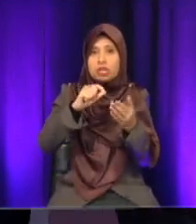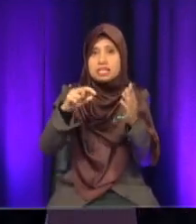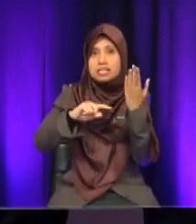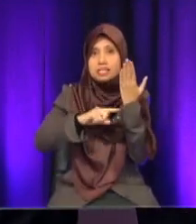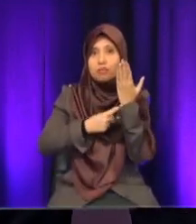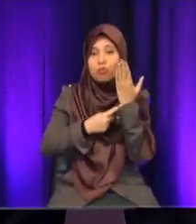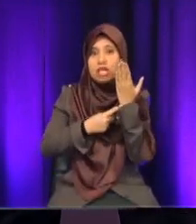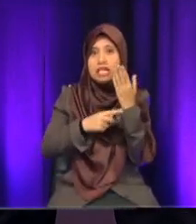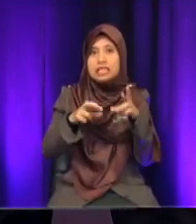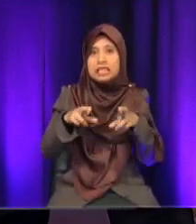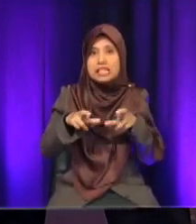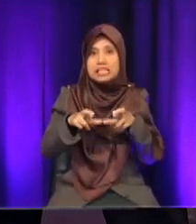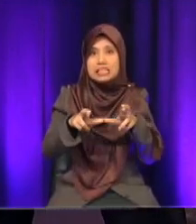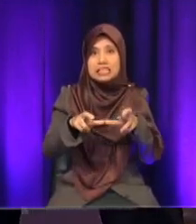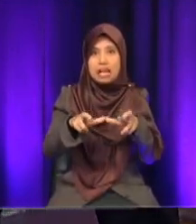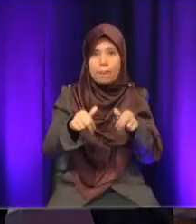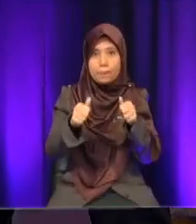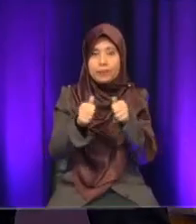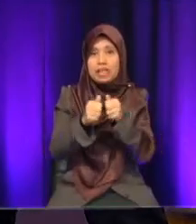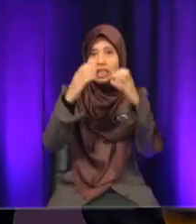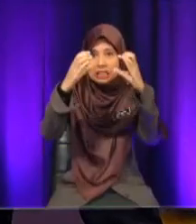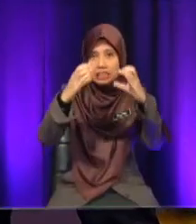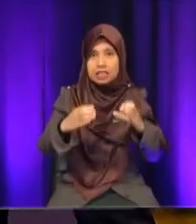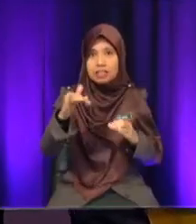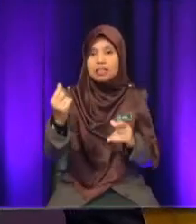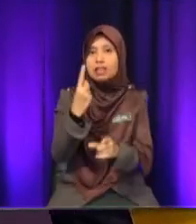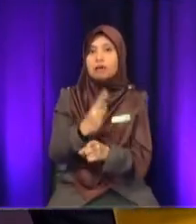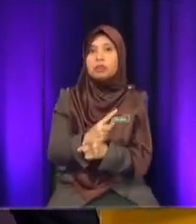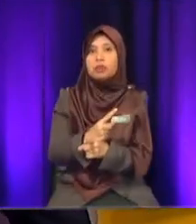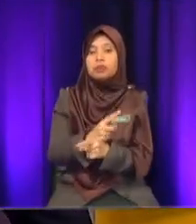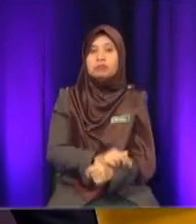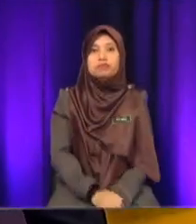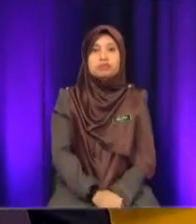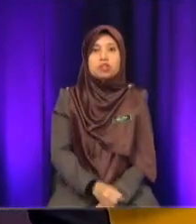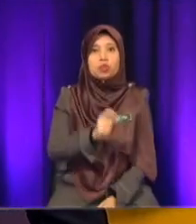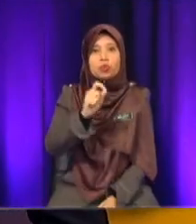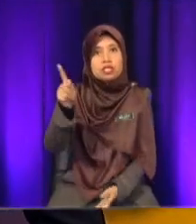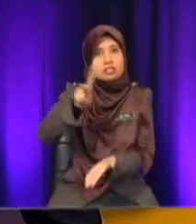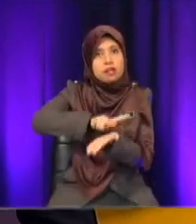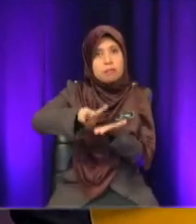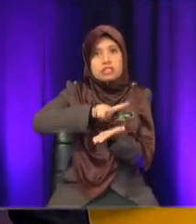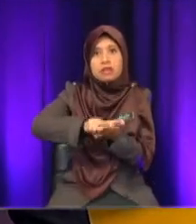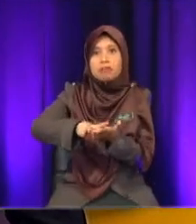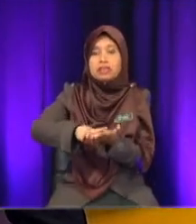tapi dengan cara yang betul dengan cara yang betul tinggal cari yang betul-betul